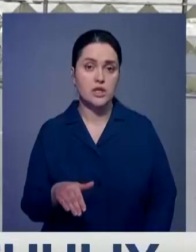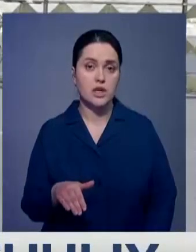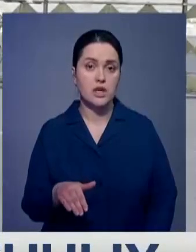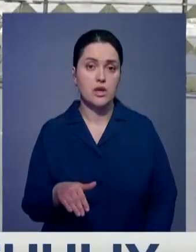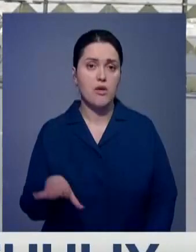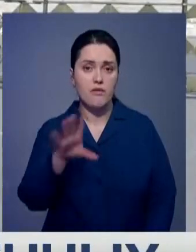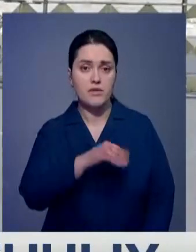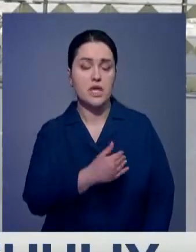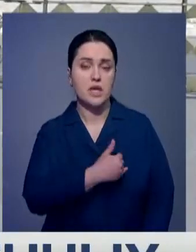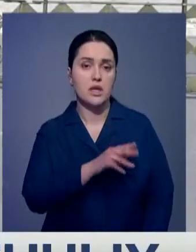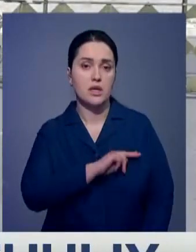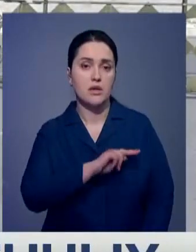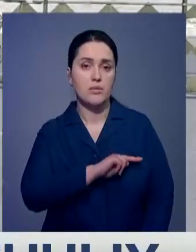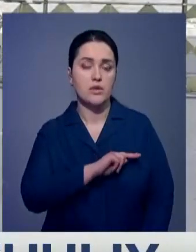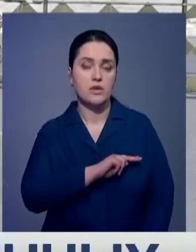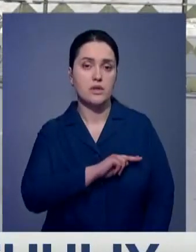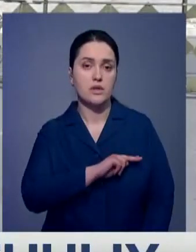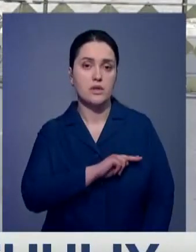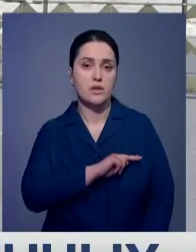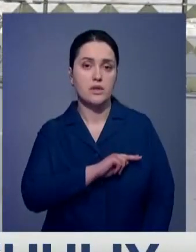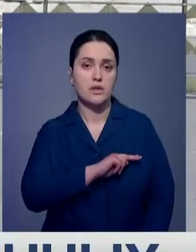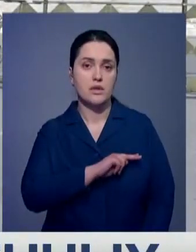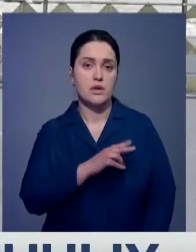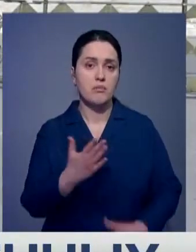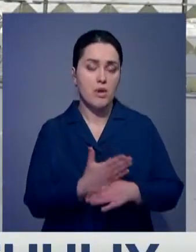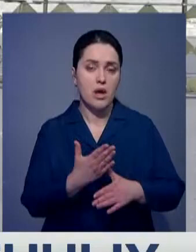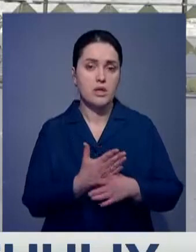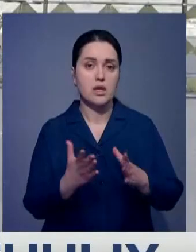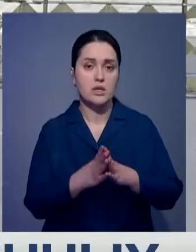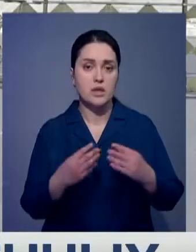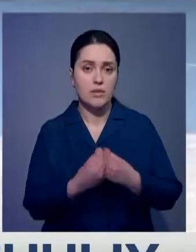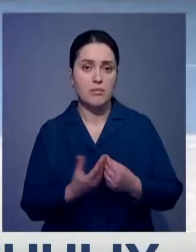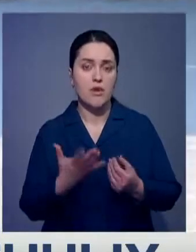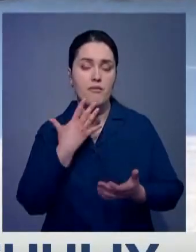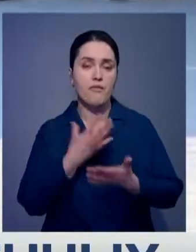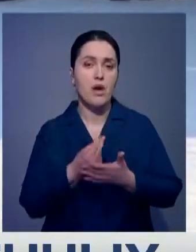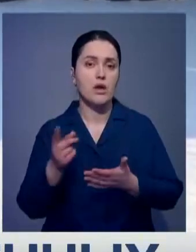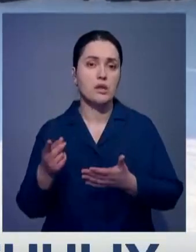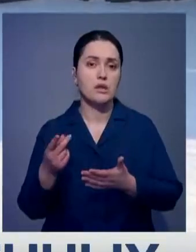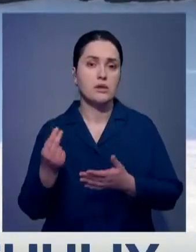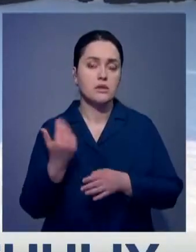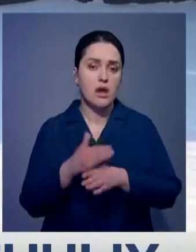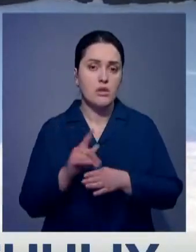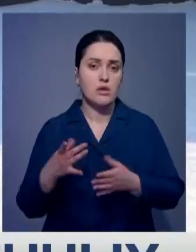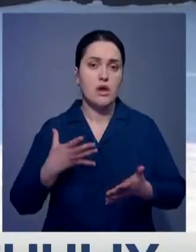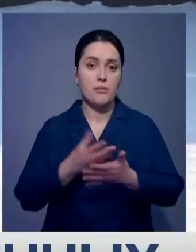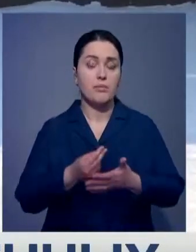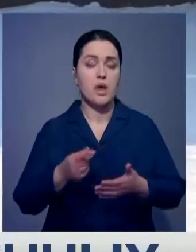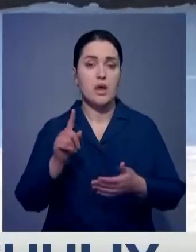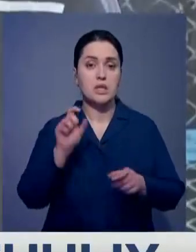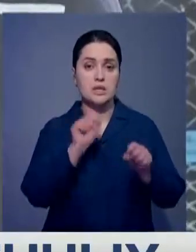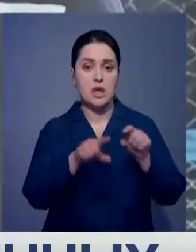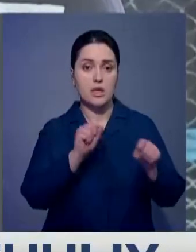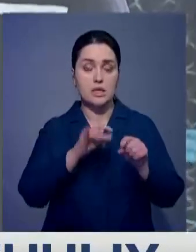все хотят работать. Помогают семьям, да, закрывают свои иски. Заказы на продукцию стали поступать даже